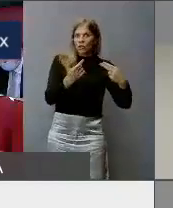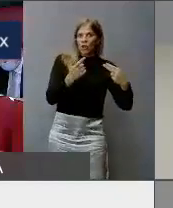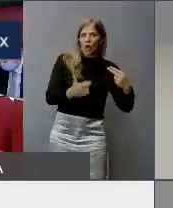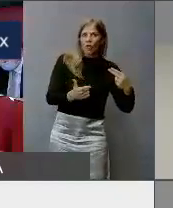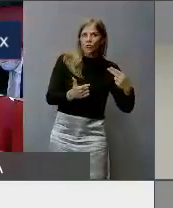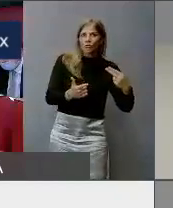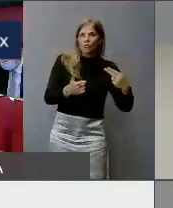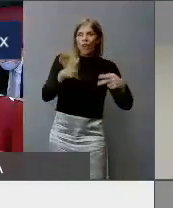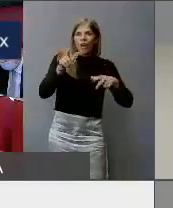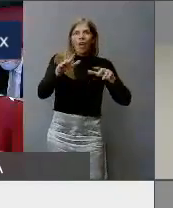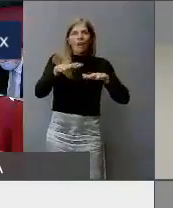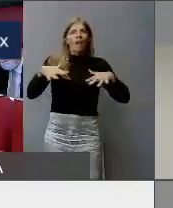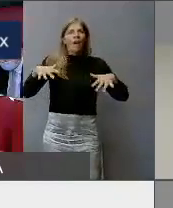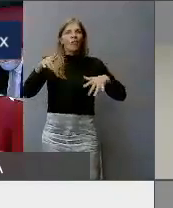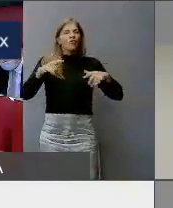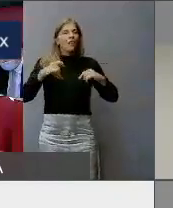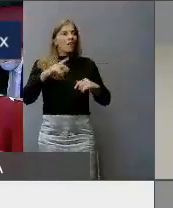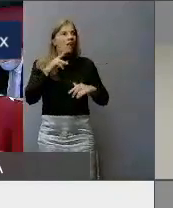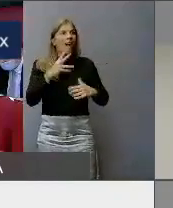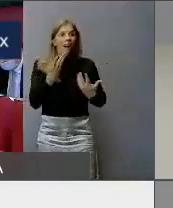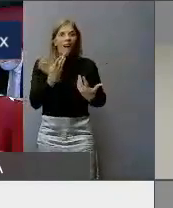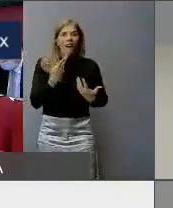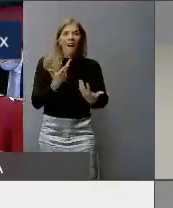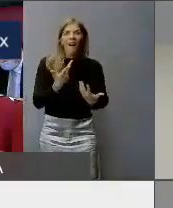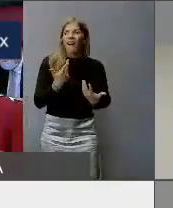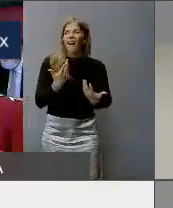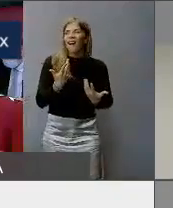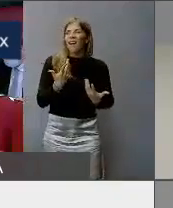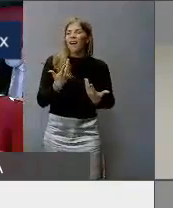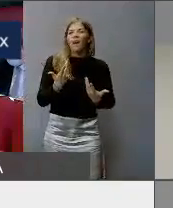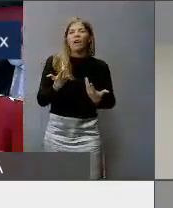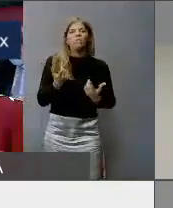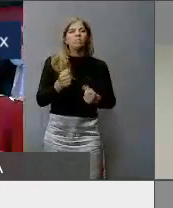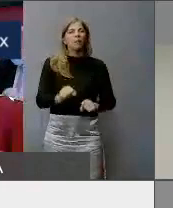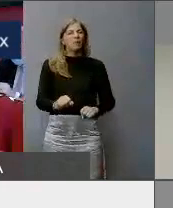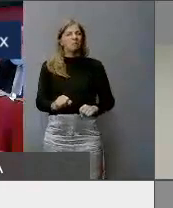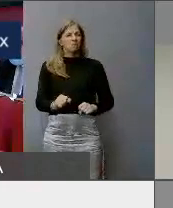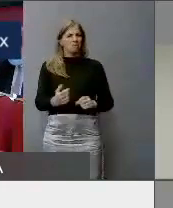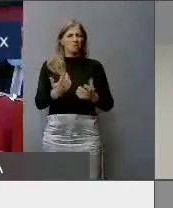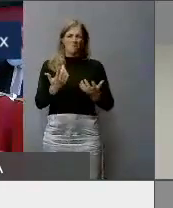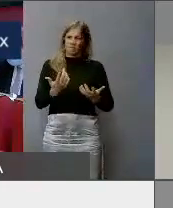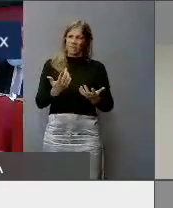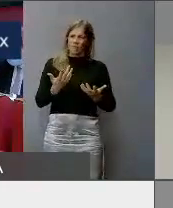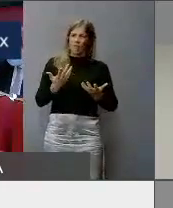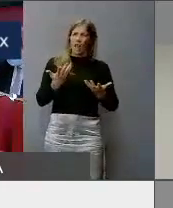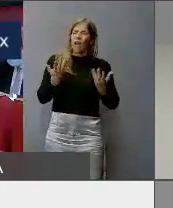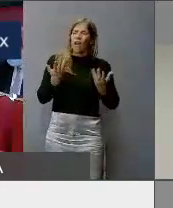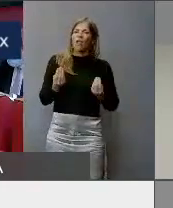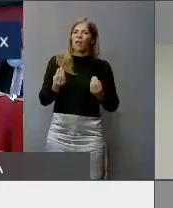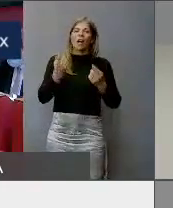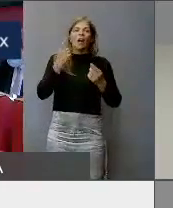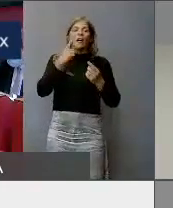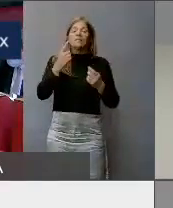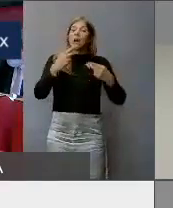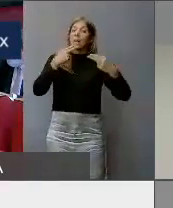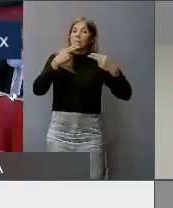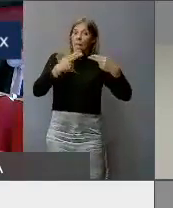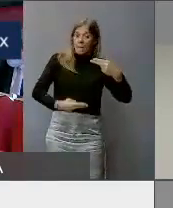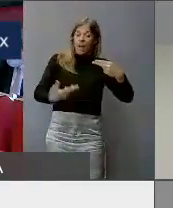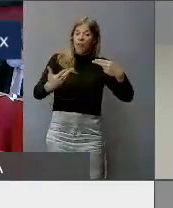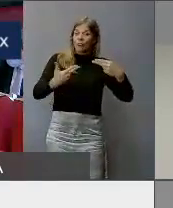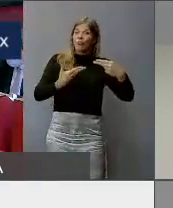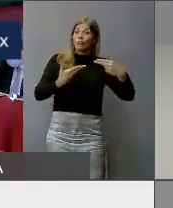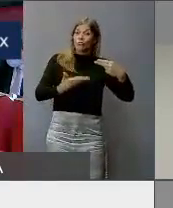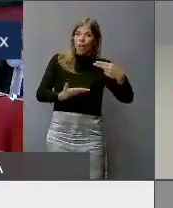l'erogazione dei servizi che non ci sono perché ho continuano a non essere erogati e quindi non potranno mai essere regolamentati o